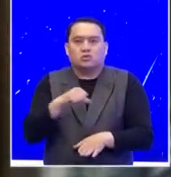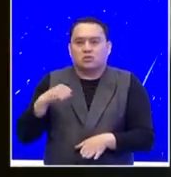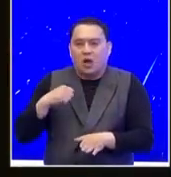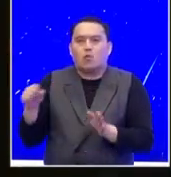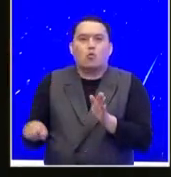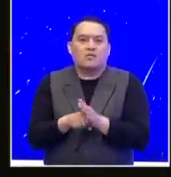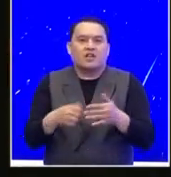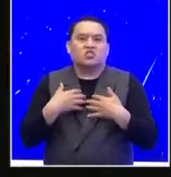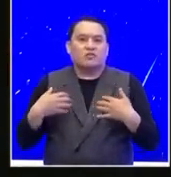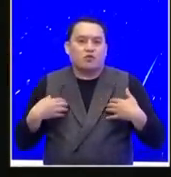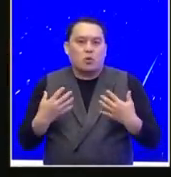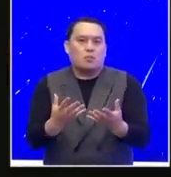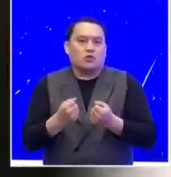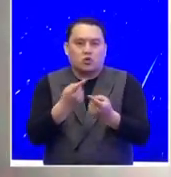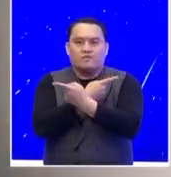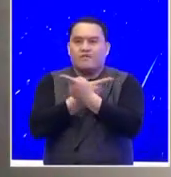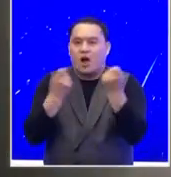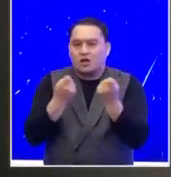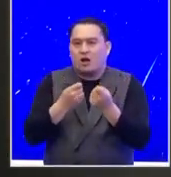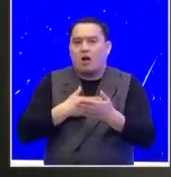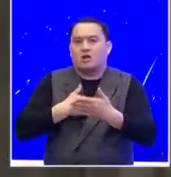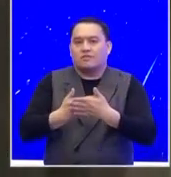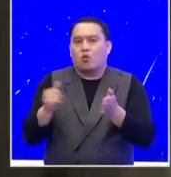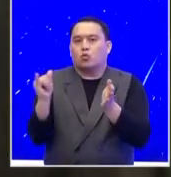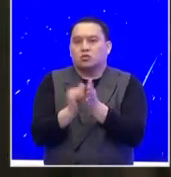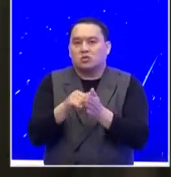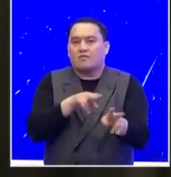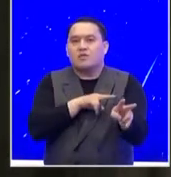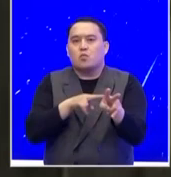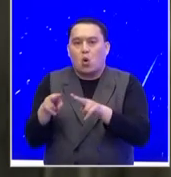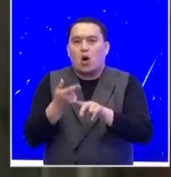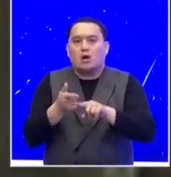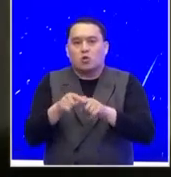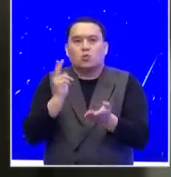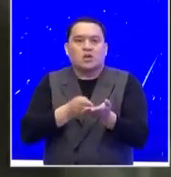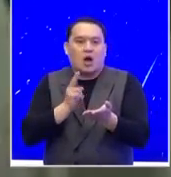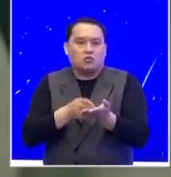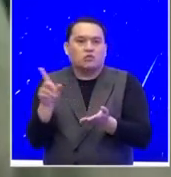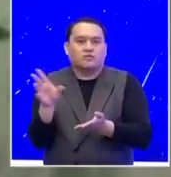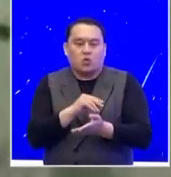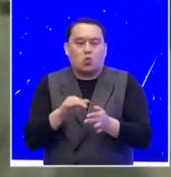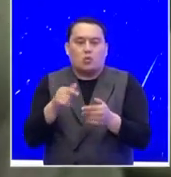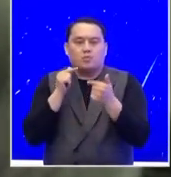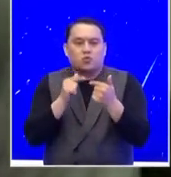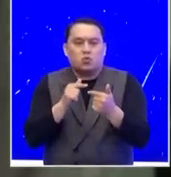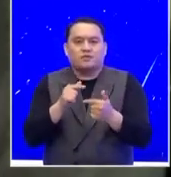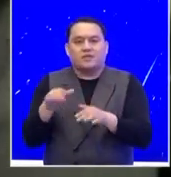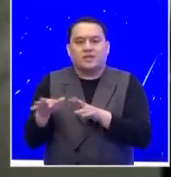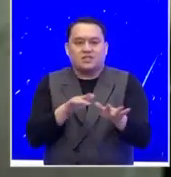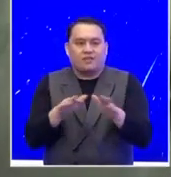убивал животных. Получив об этом информацию, оперативники установили наблюдение, которое доказало все его противоправные